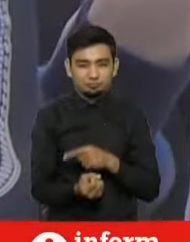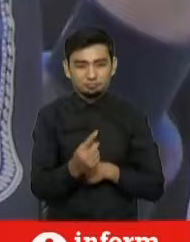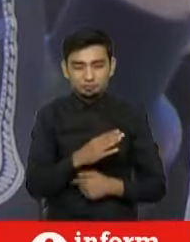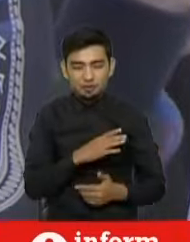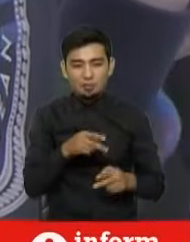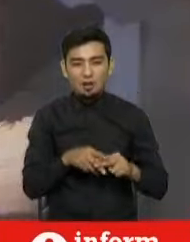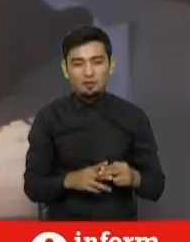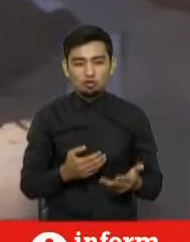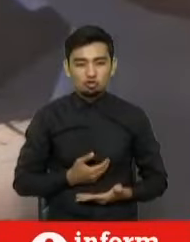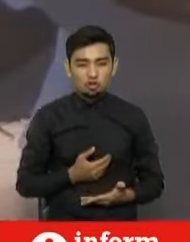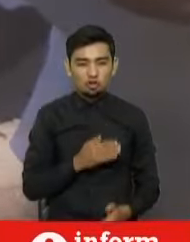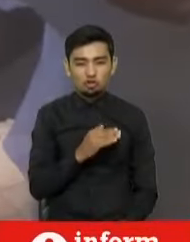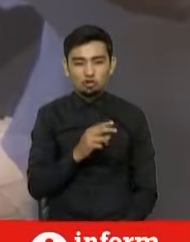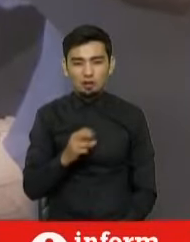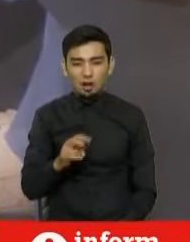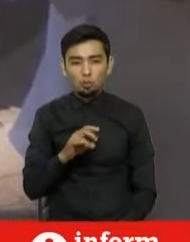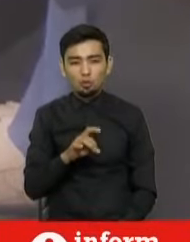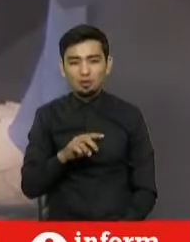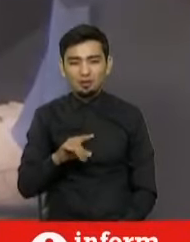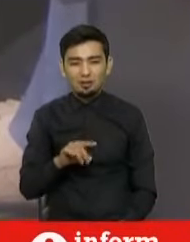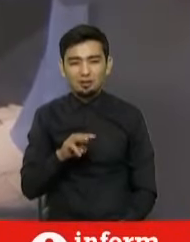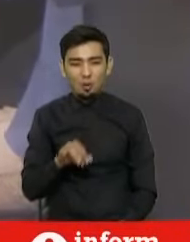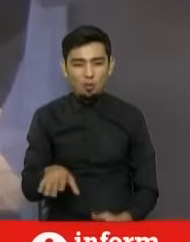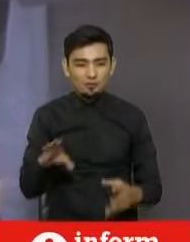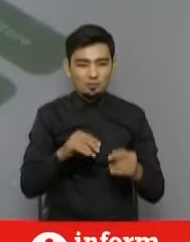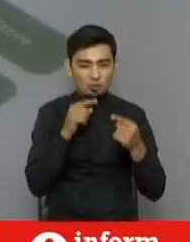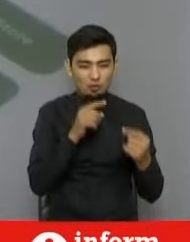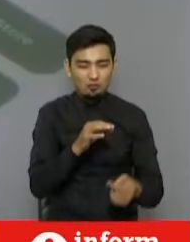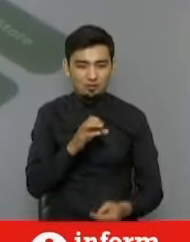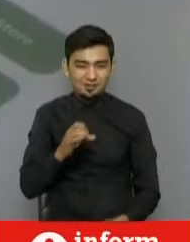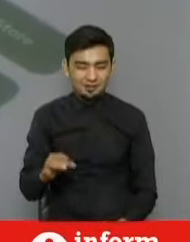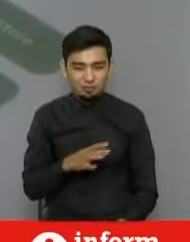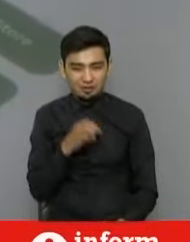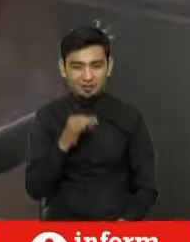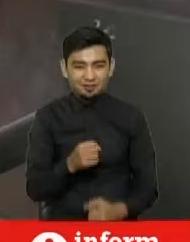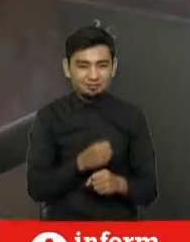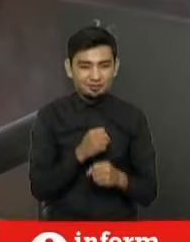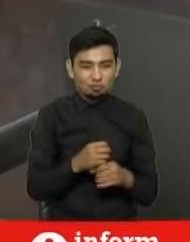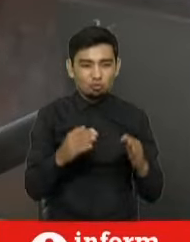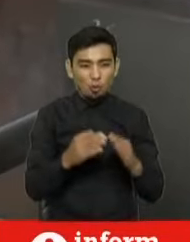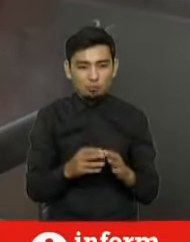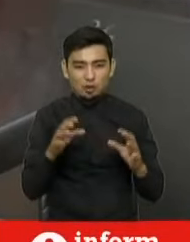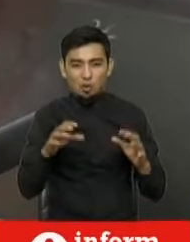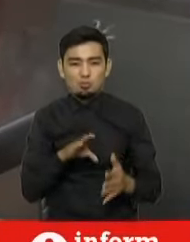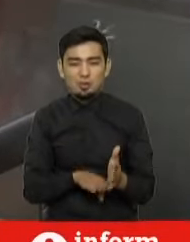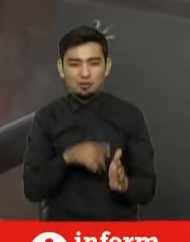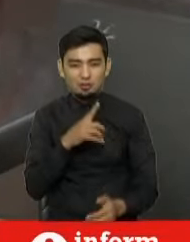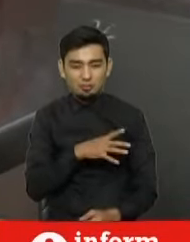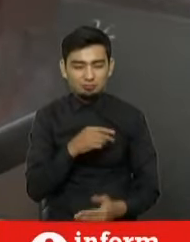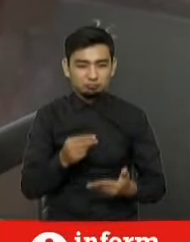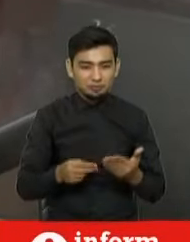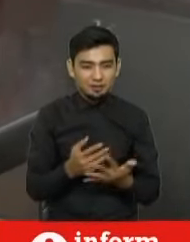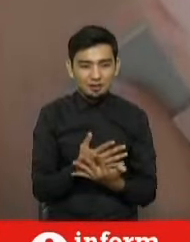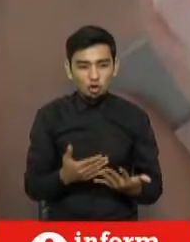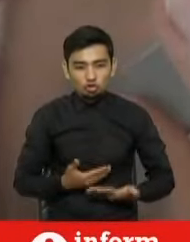жителей ЖК «Нурлытау» выступает против ОСИ. Они считают, что организация взяла шефство над домом незаконно. Якобы подписи